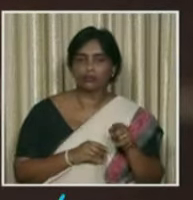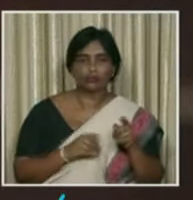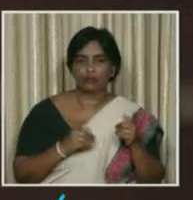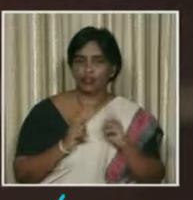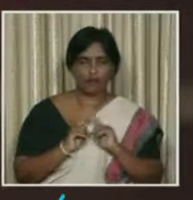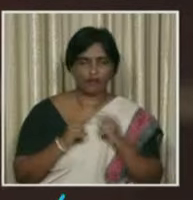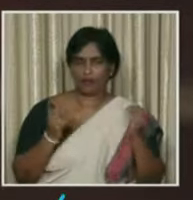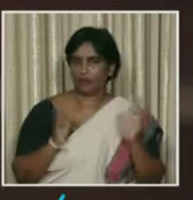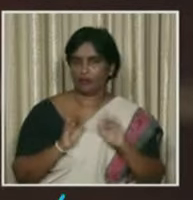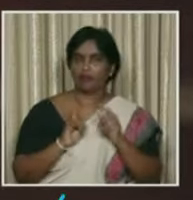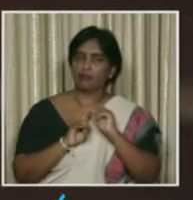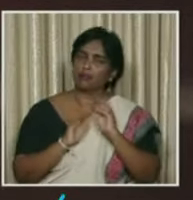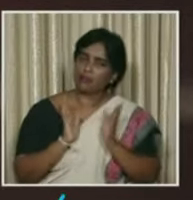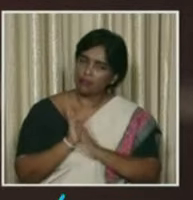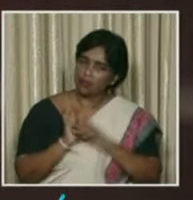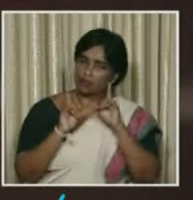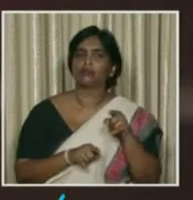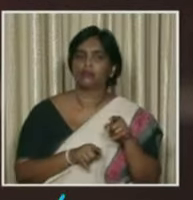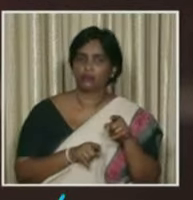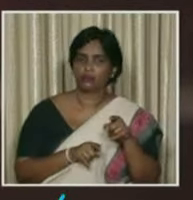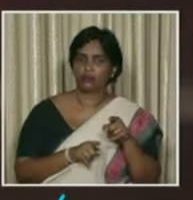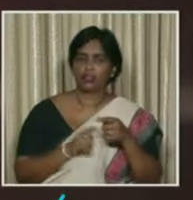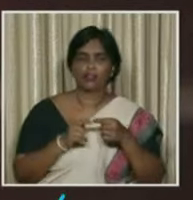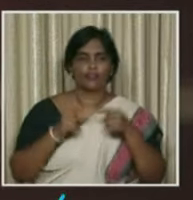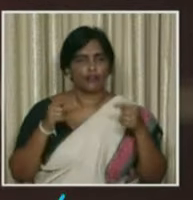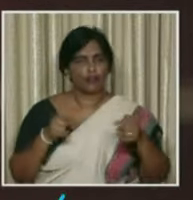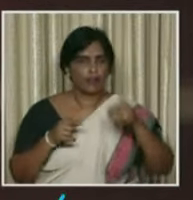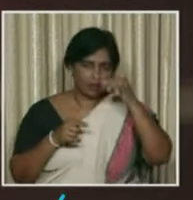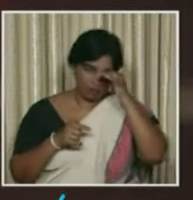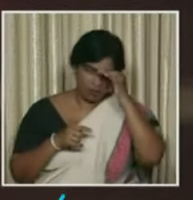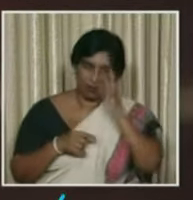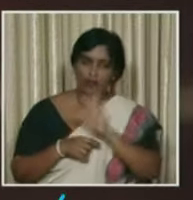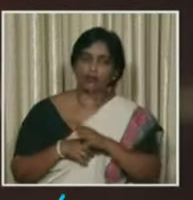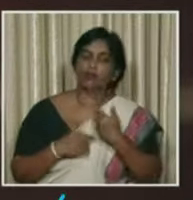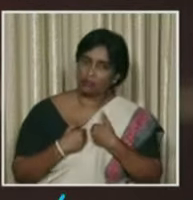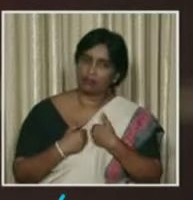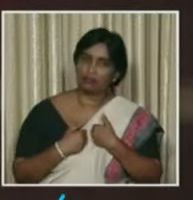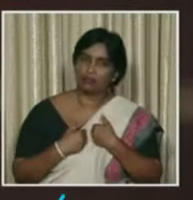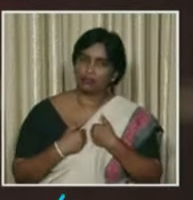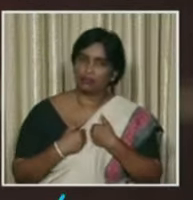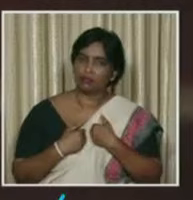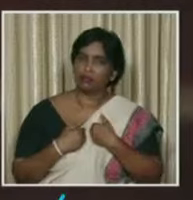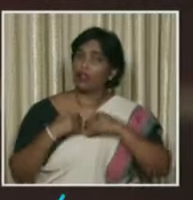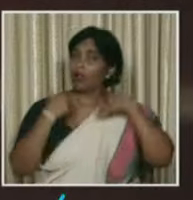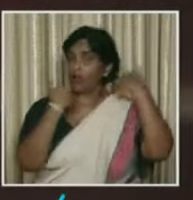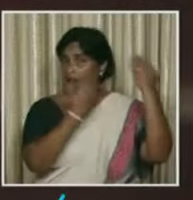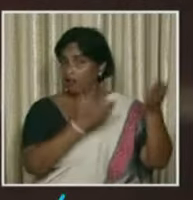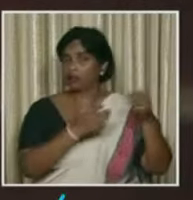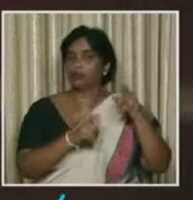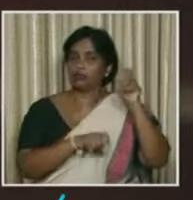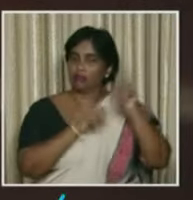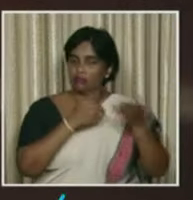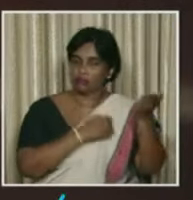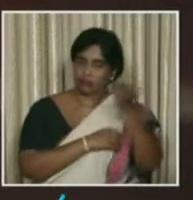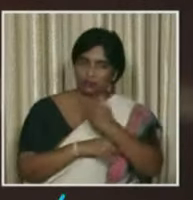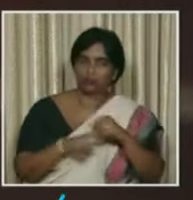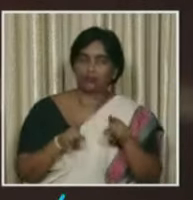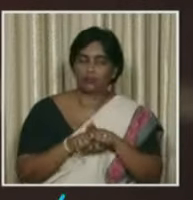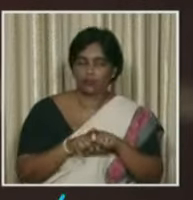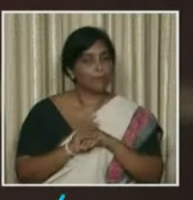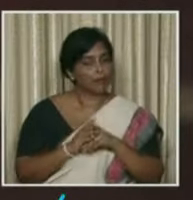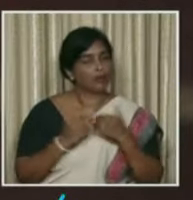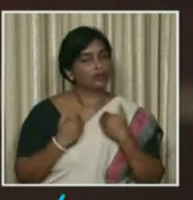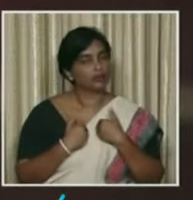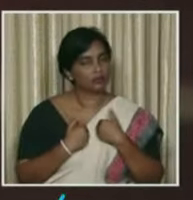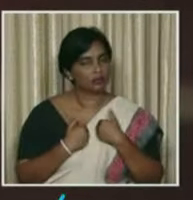වෙනසක් නෑ. ඒක අගමැතිතුමාටත් ඒ වගේම තියෙනවා. විපක්ෂ නායකතුමාටත් තියෙනවා. මටත් තිබෙනවා. අන්තිම පේළියේ ඉන්න මන්ත්‍රීතුමාලටත් තියෙනවා. ඒ වගේම වෙනසක්